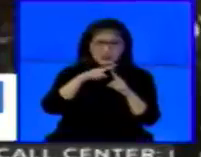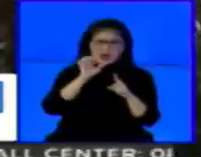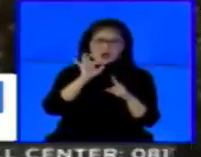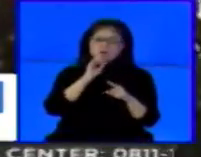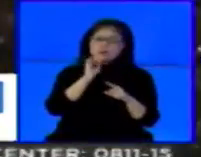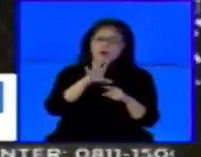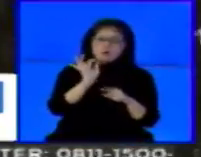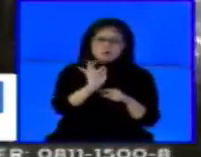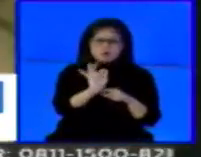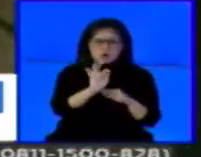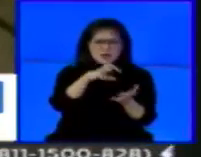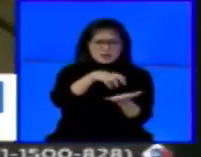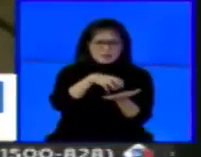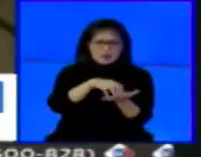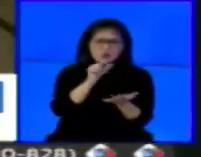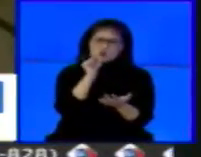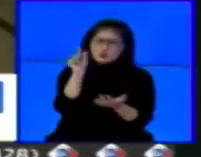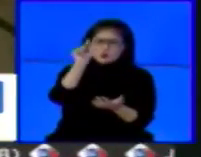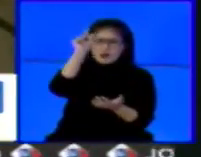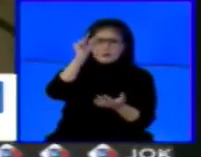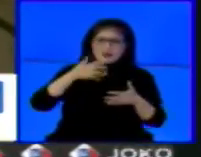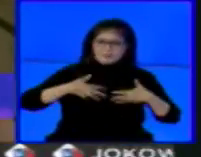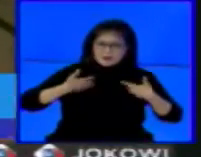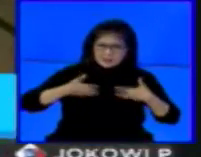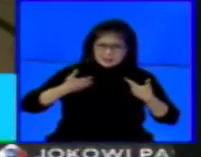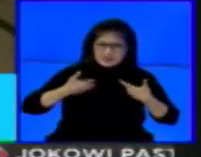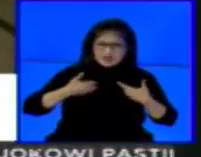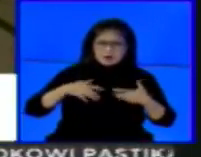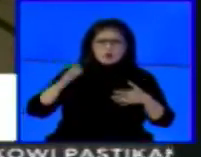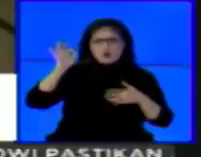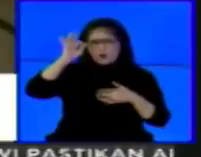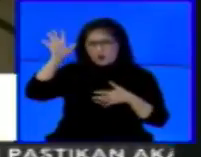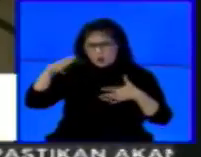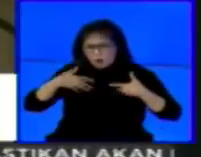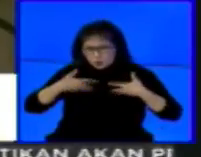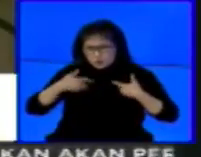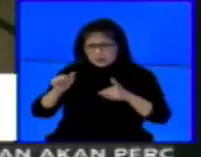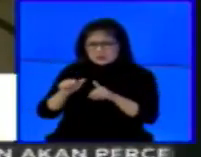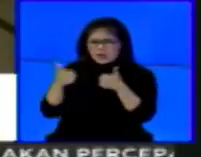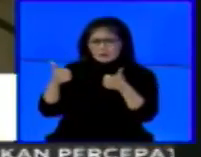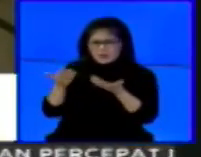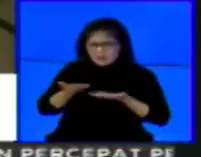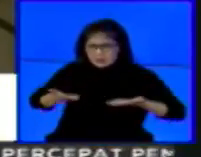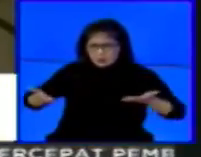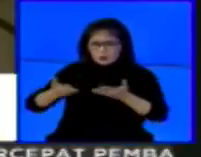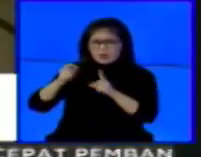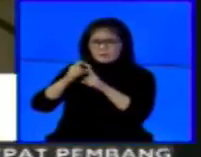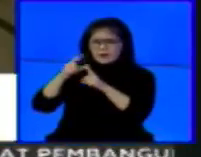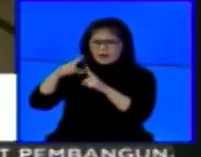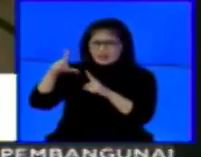utama orang utan Tapanuli. Orang utan di sana aman. Lokasi dari PLTA ini itu hanya